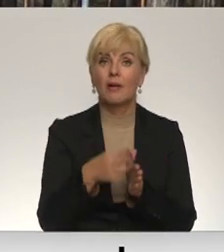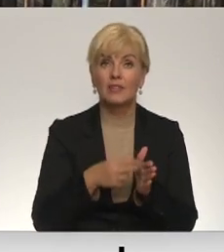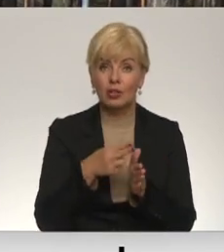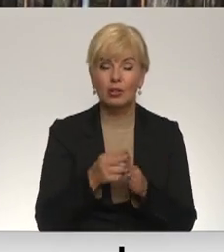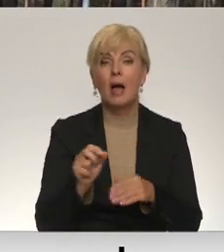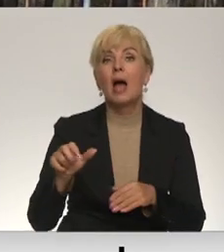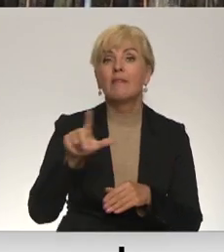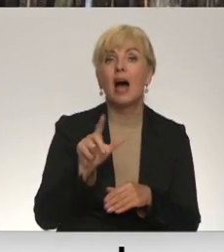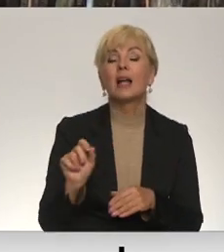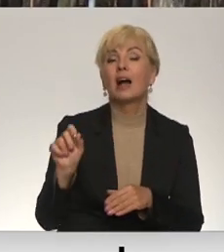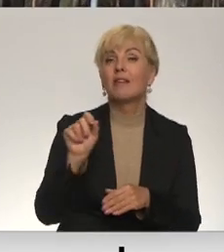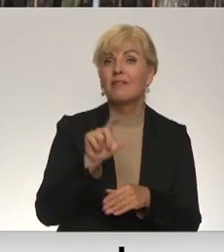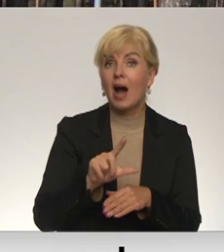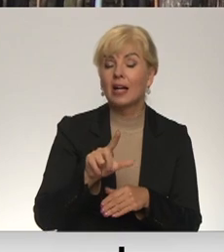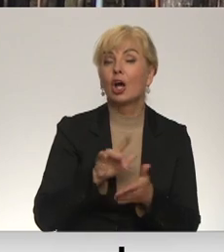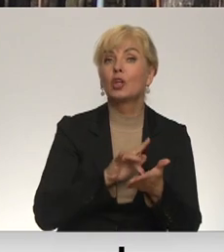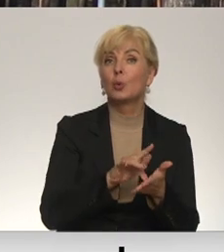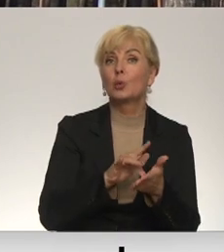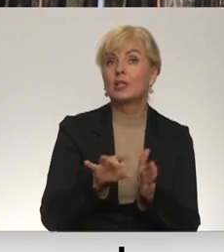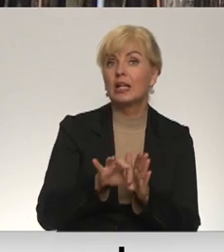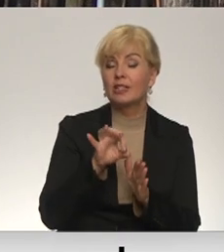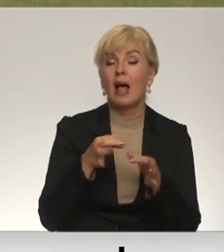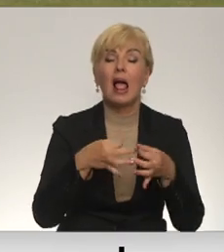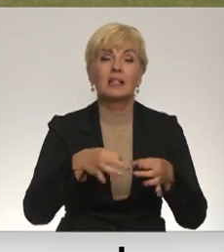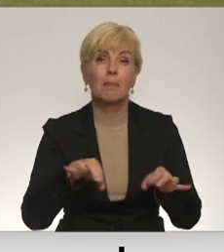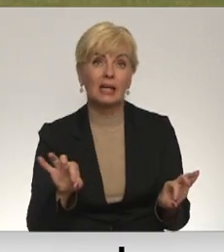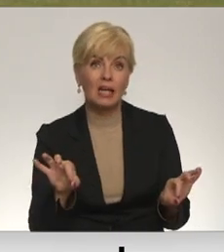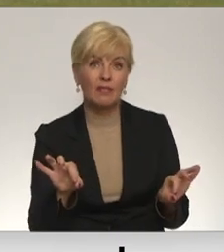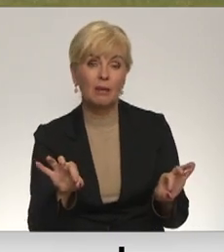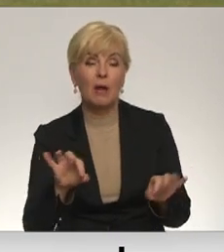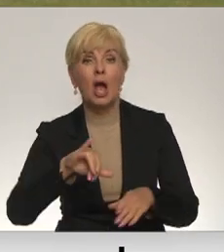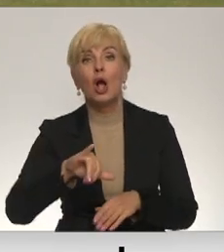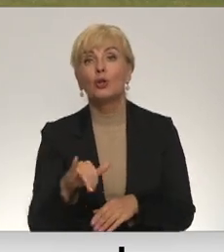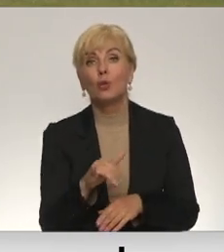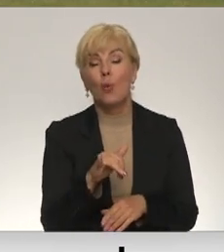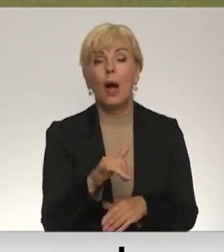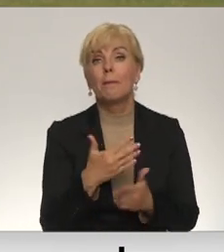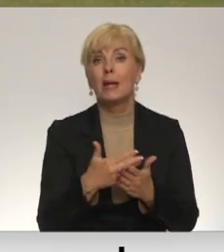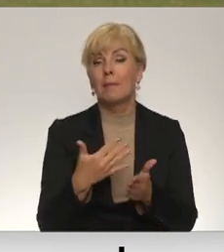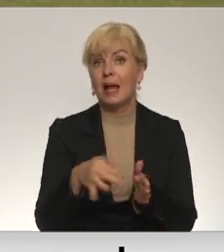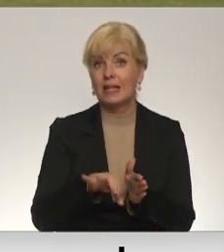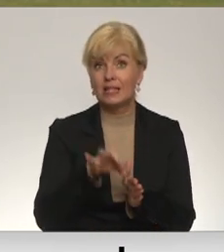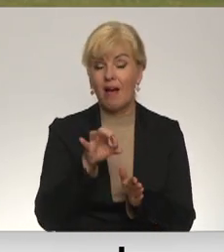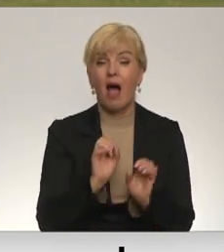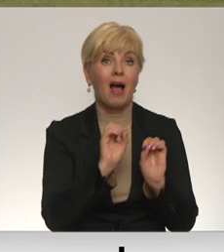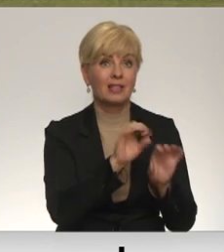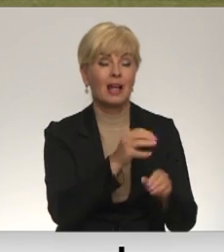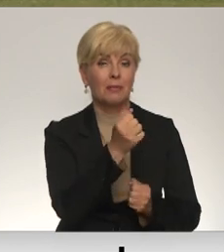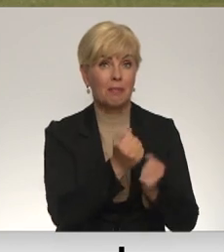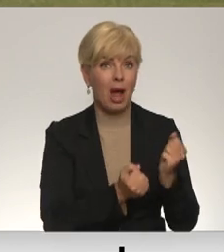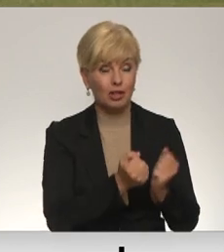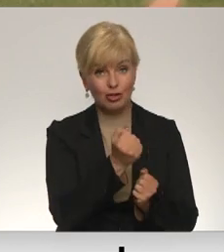arvien vairāk un vairāk turisti izvēlās brīvību, ja, jo arī, ja mēs izvēlamies atstāt kaut kur mašīnu,